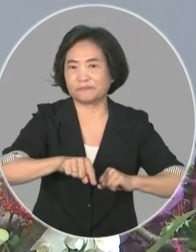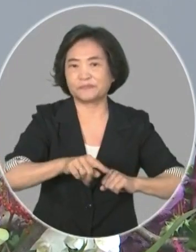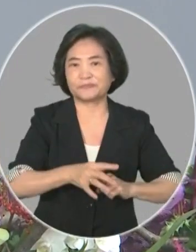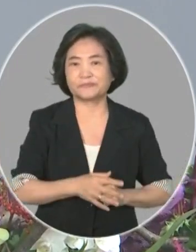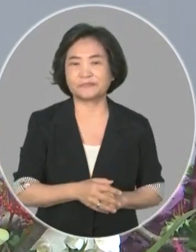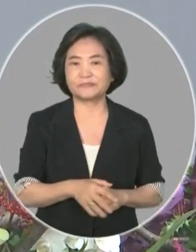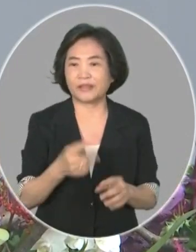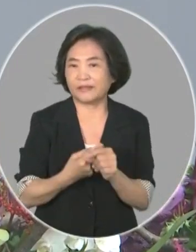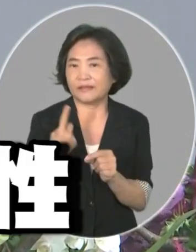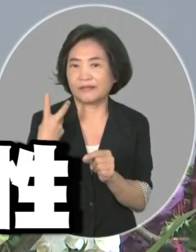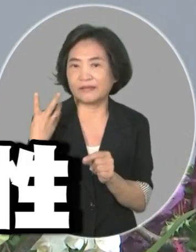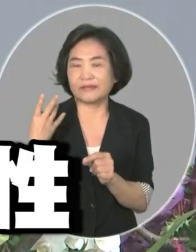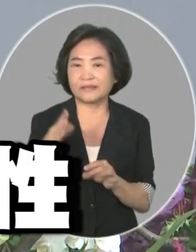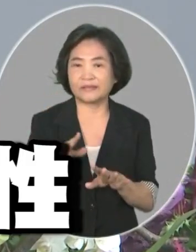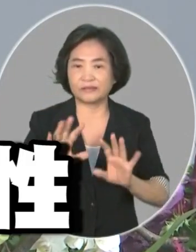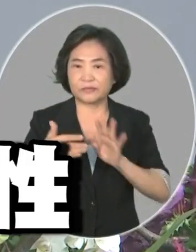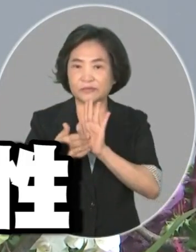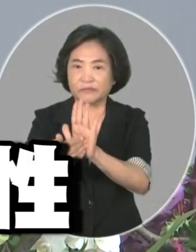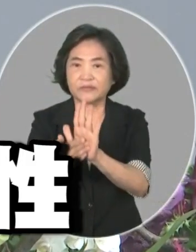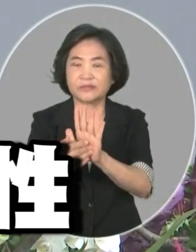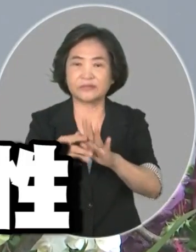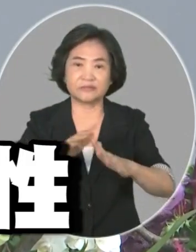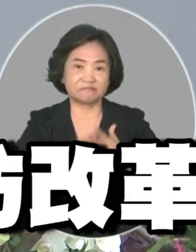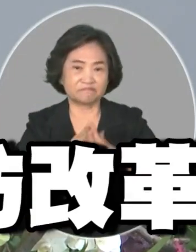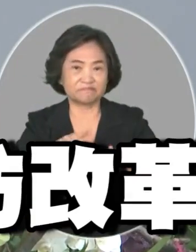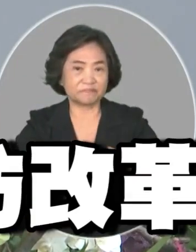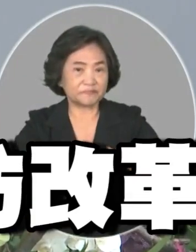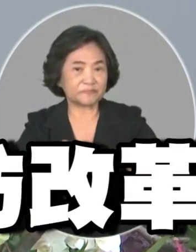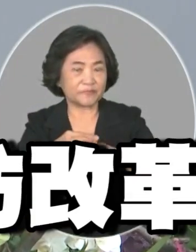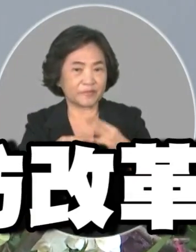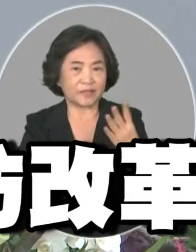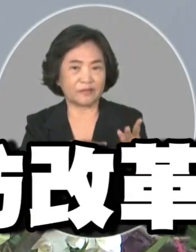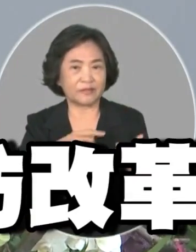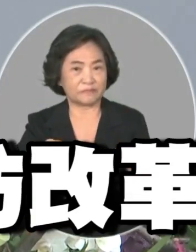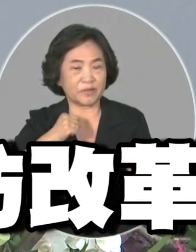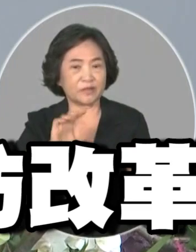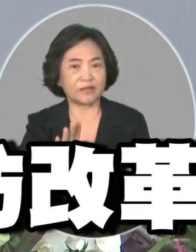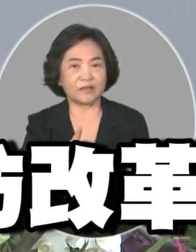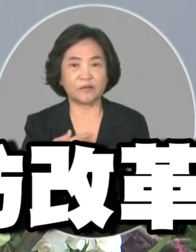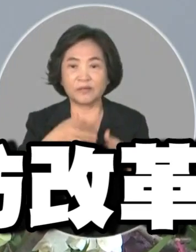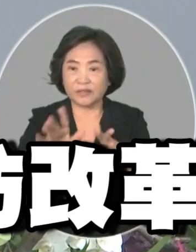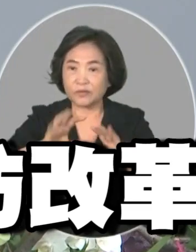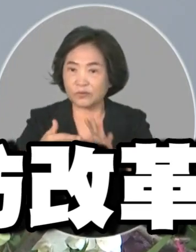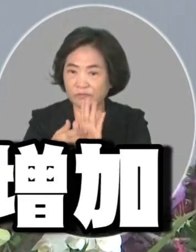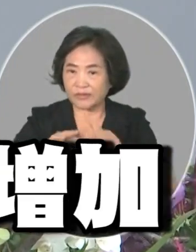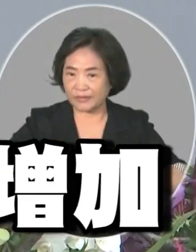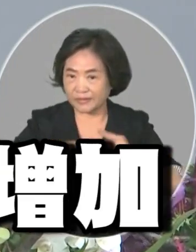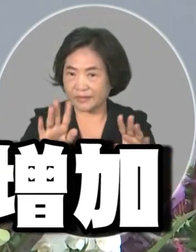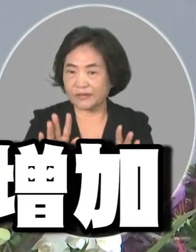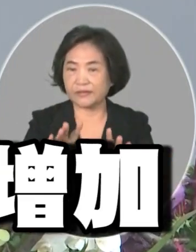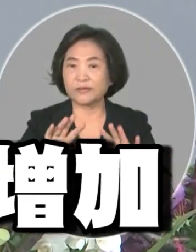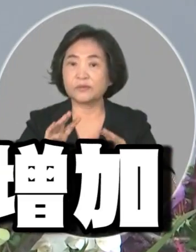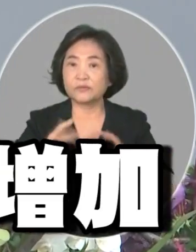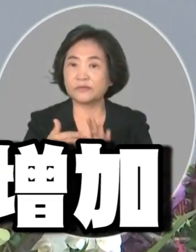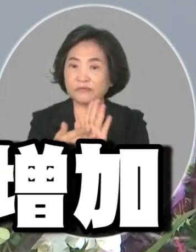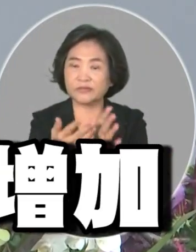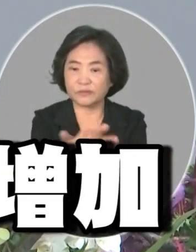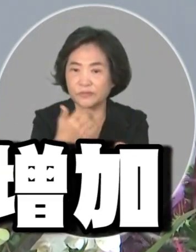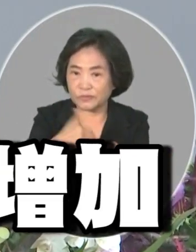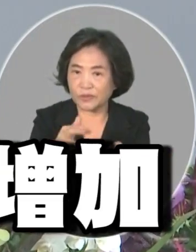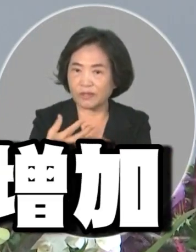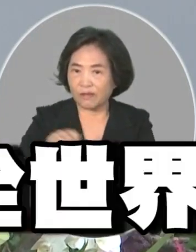这几年来，为了强化国防战力与韧性，我们加速推动了国防改革，国防预算也逐年